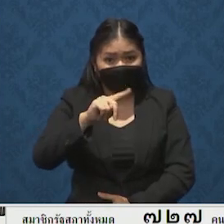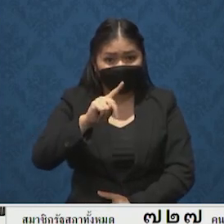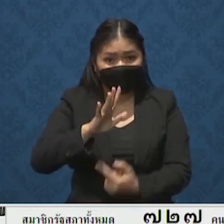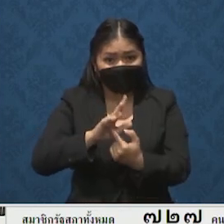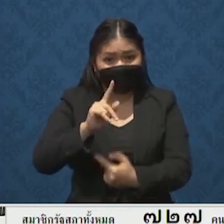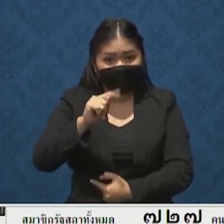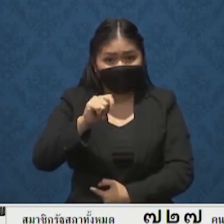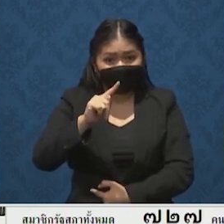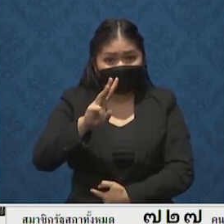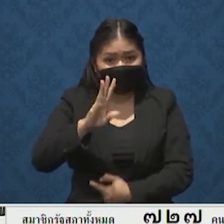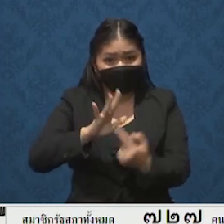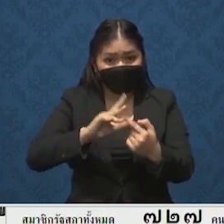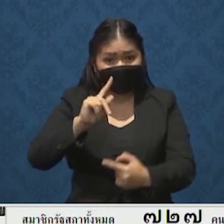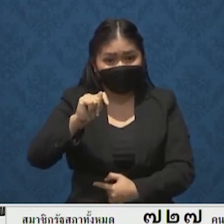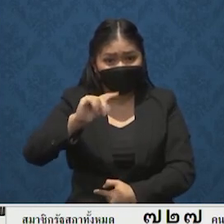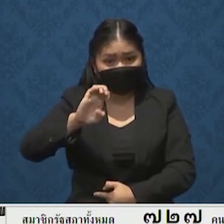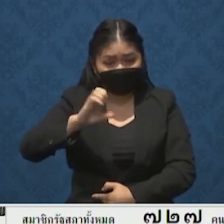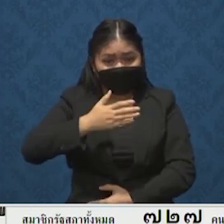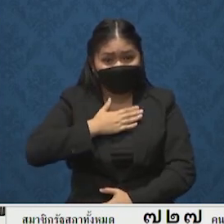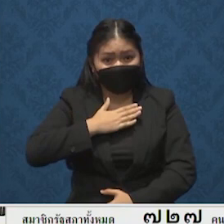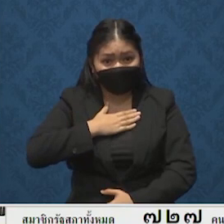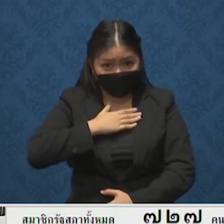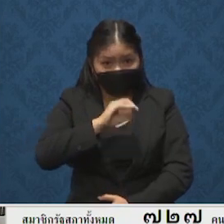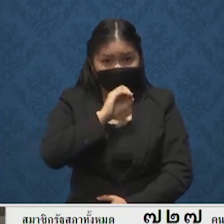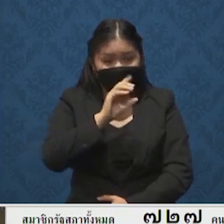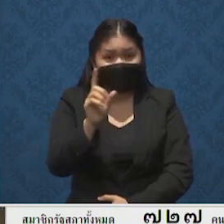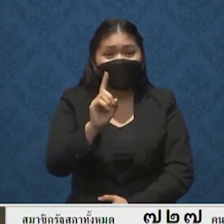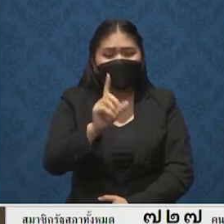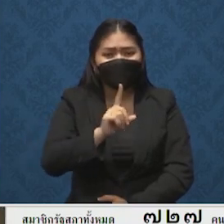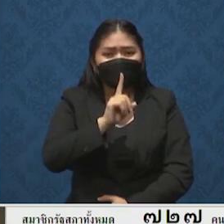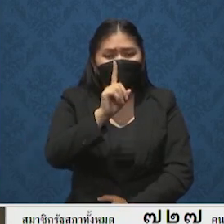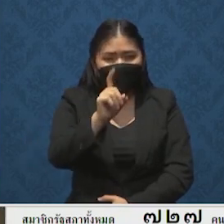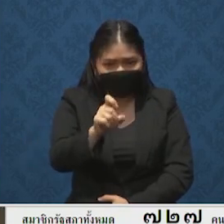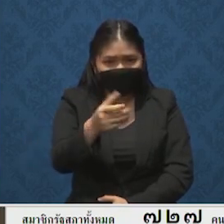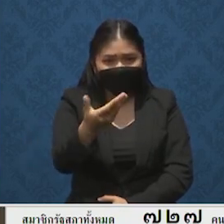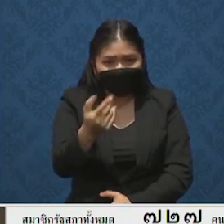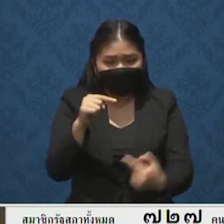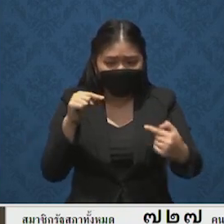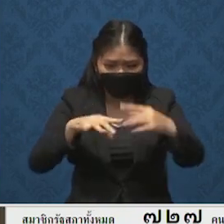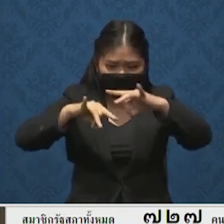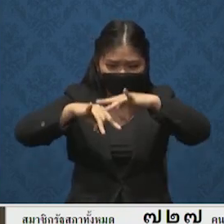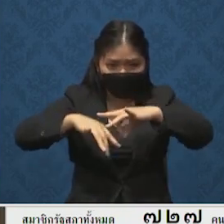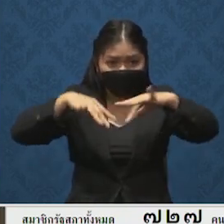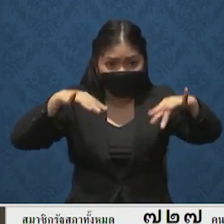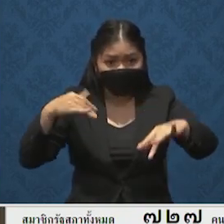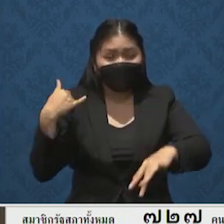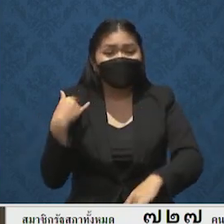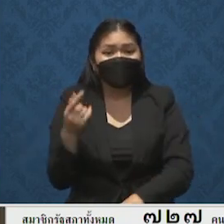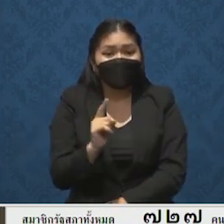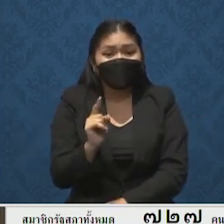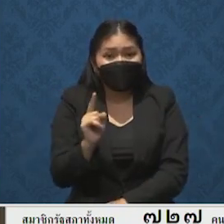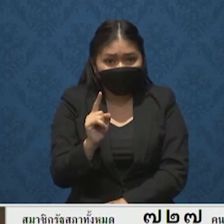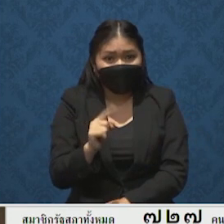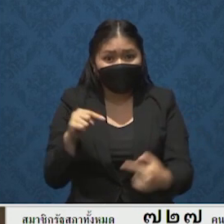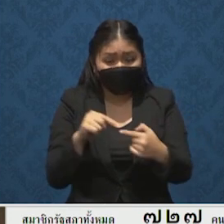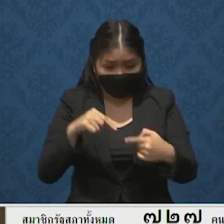ชื่อพรรคก้าวไกลครับท่านประธานครับผมขออนุญาตสอบถามท่านประธานในประเด็นที่แตกต่างออกไปครับเนื่องจากว่าทางรัฐส